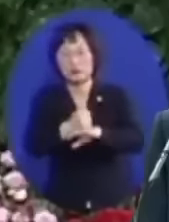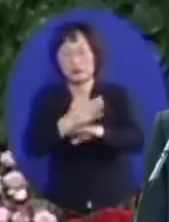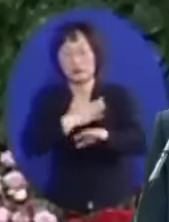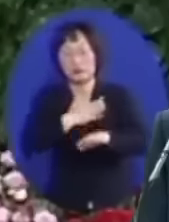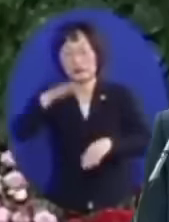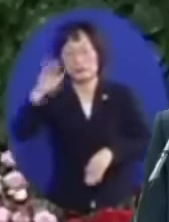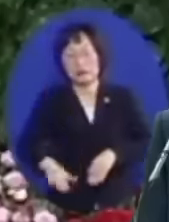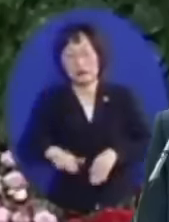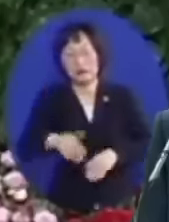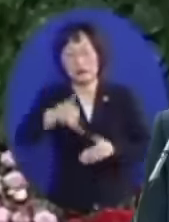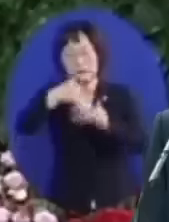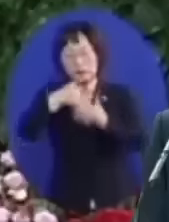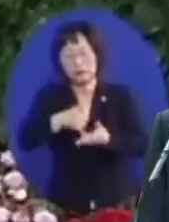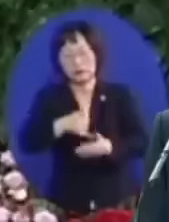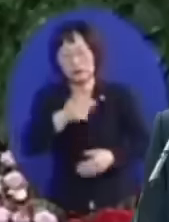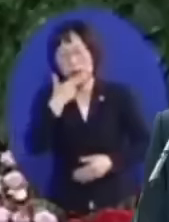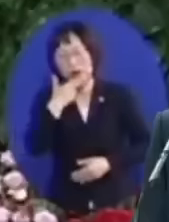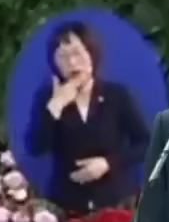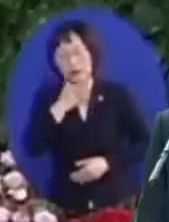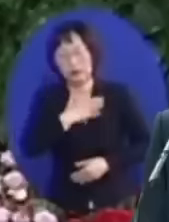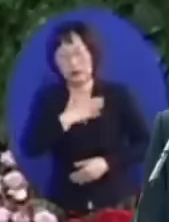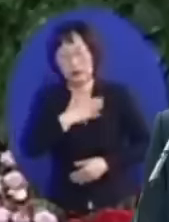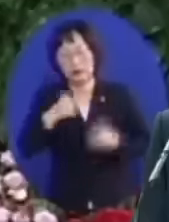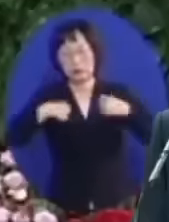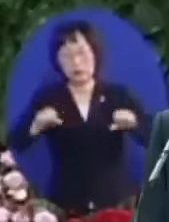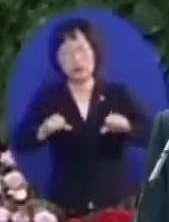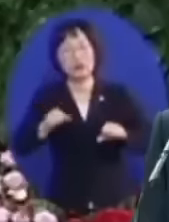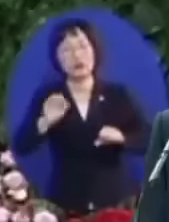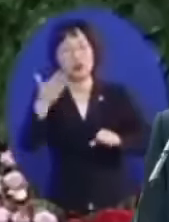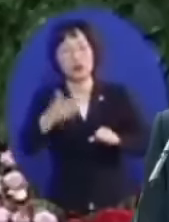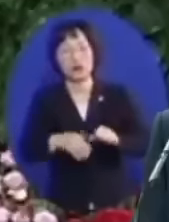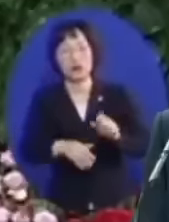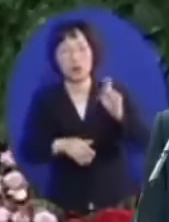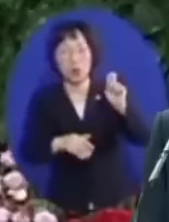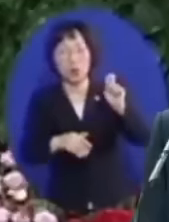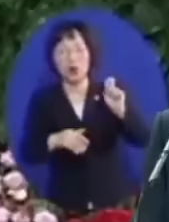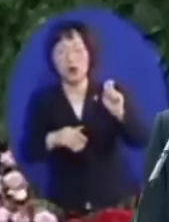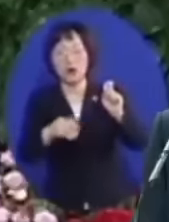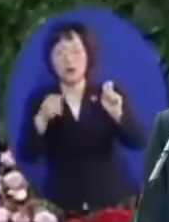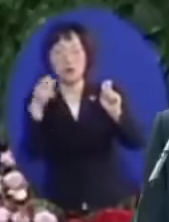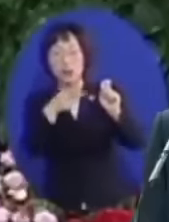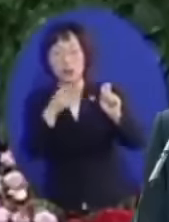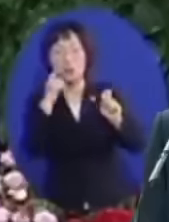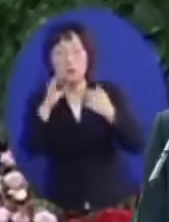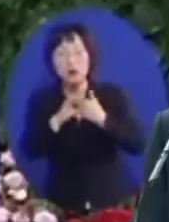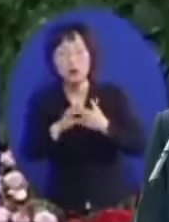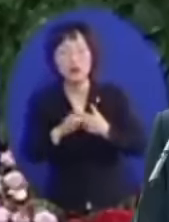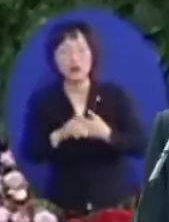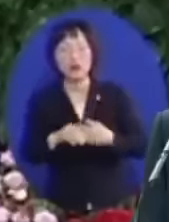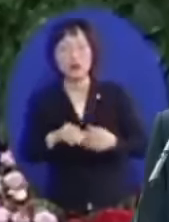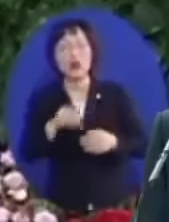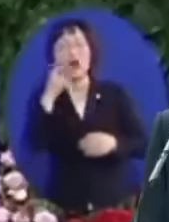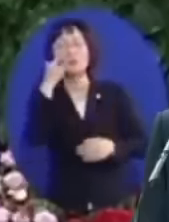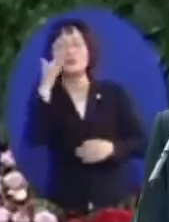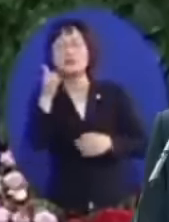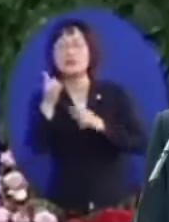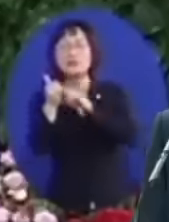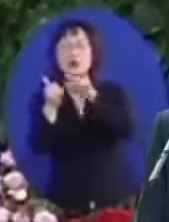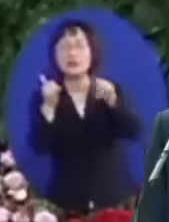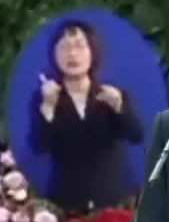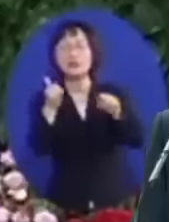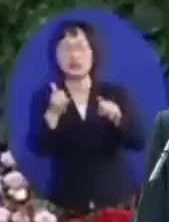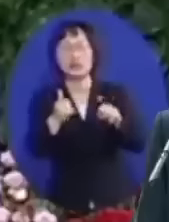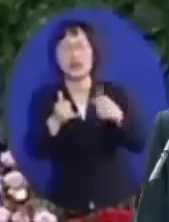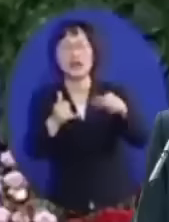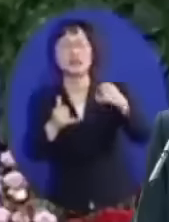되어 자신을 포기하게 되는 것입니다. 골로새 3장 21절에 아비들아 너희 자녀를 노엽게 하지 말지